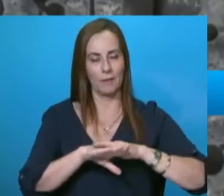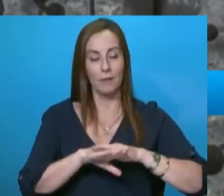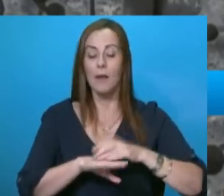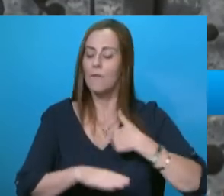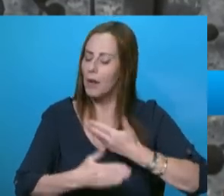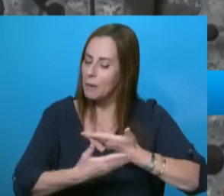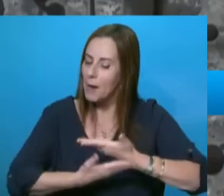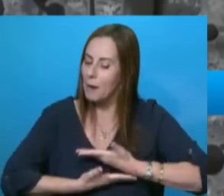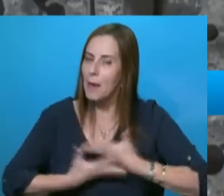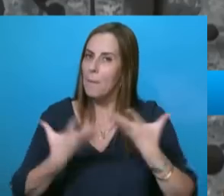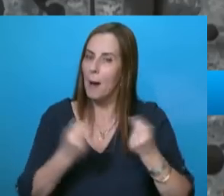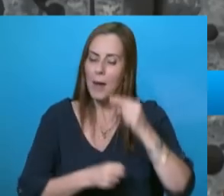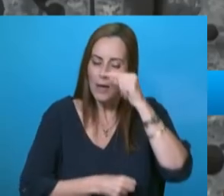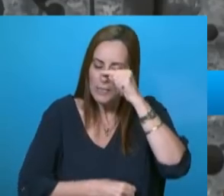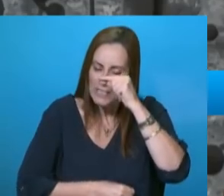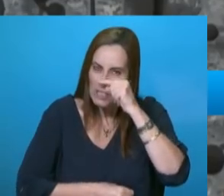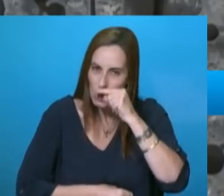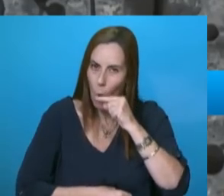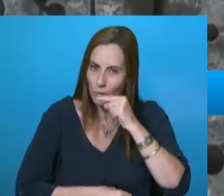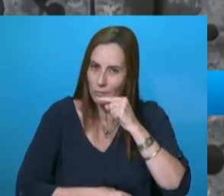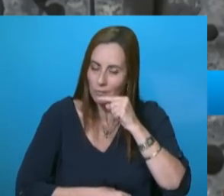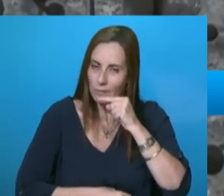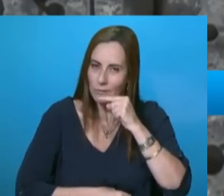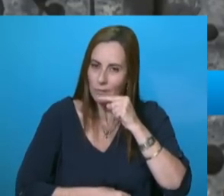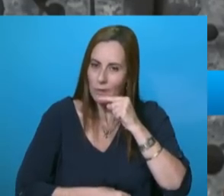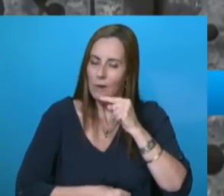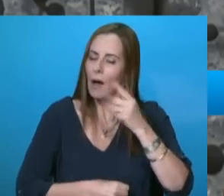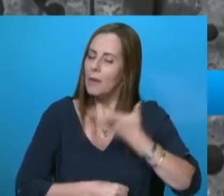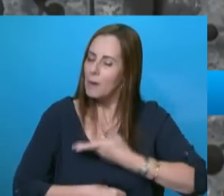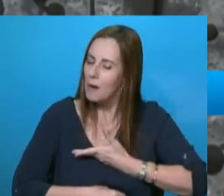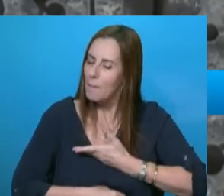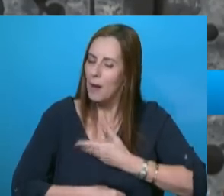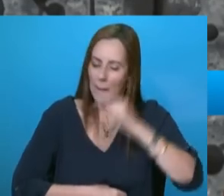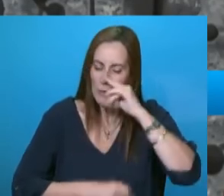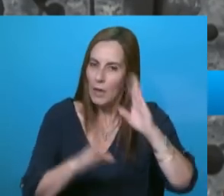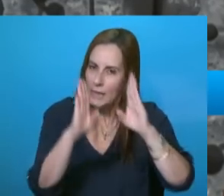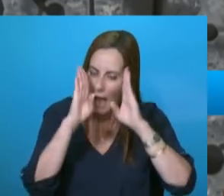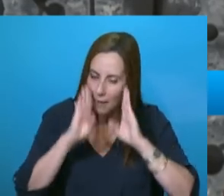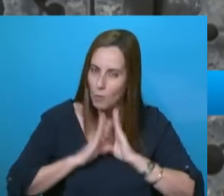ומקבל בצניעות ובהרכנת ראש את האמון והאחריות.